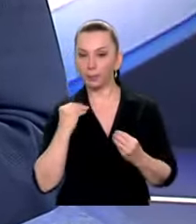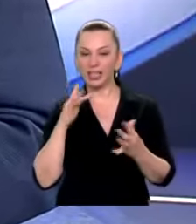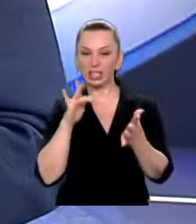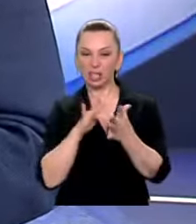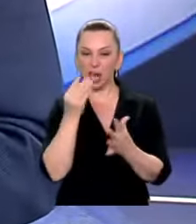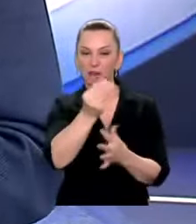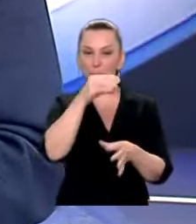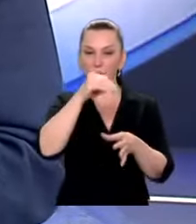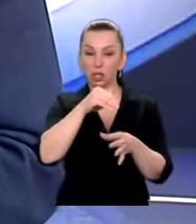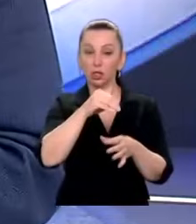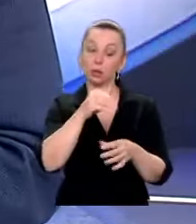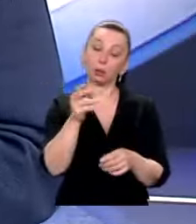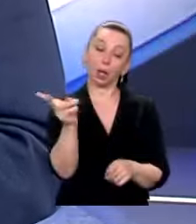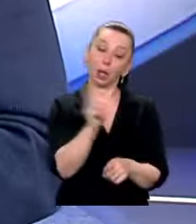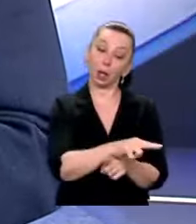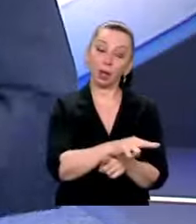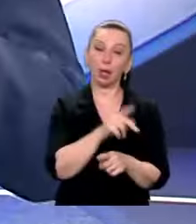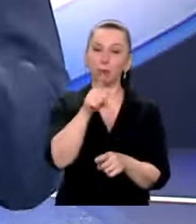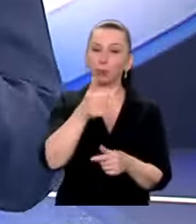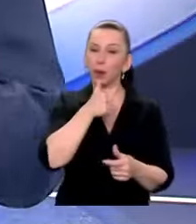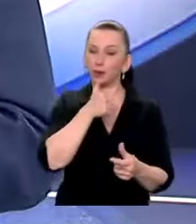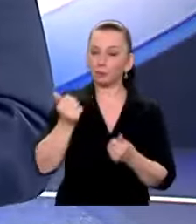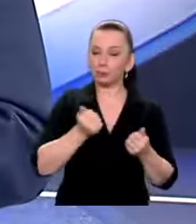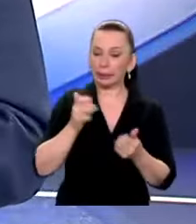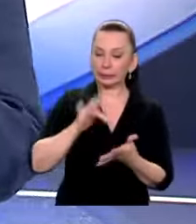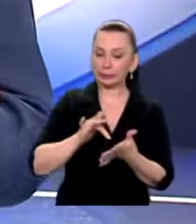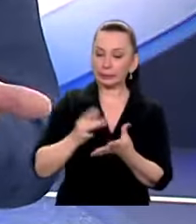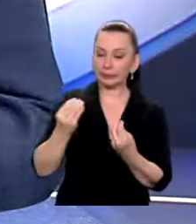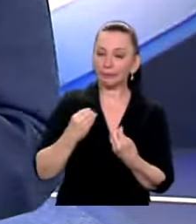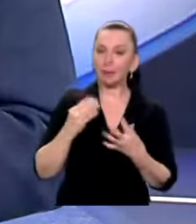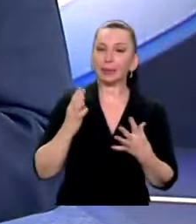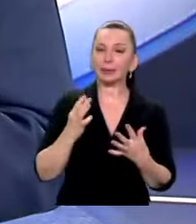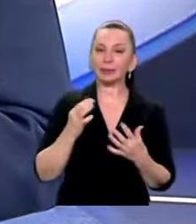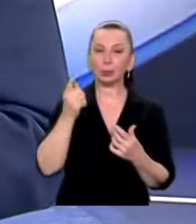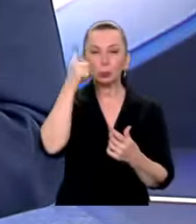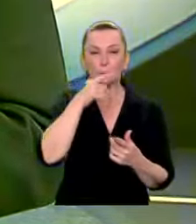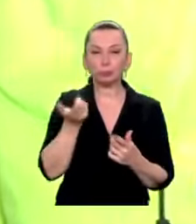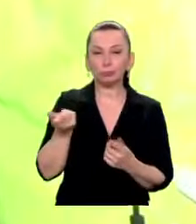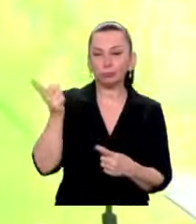adamı araçtan indirdi. Sürücü ceza yememek için her şeyi yaptı ama haliyle başaramadı.